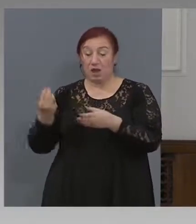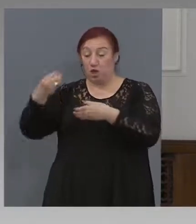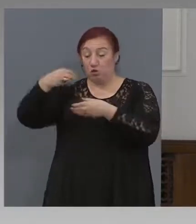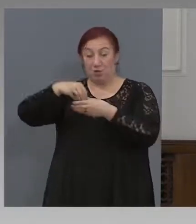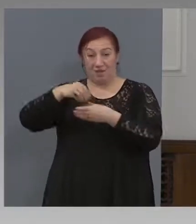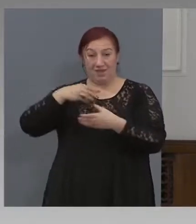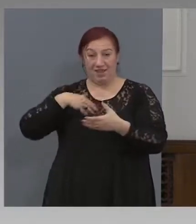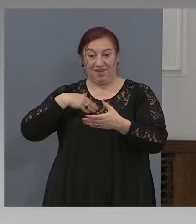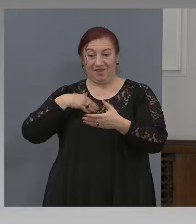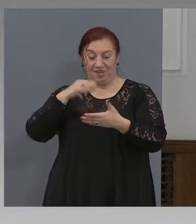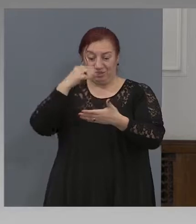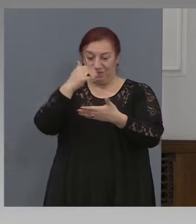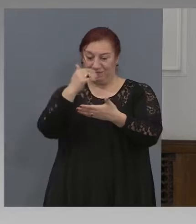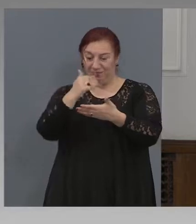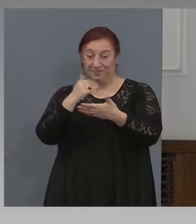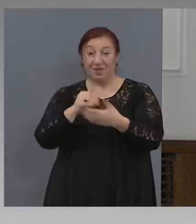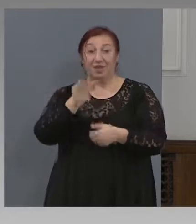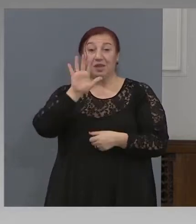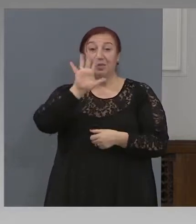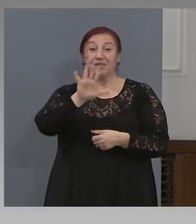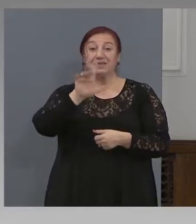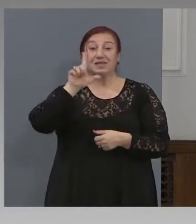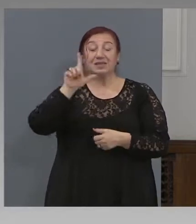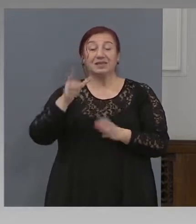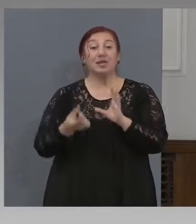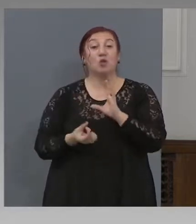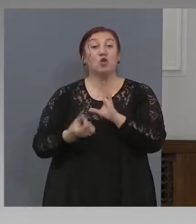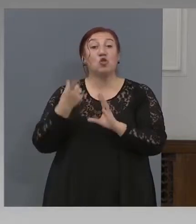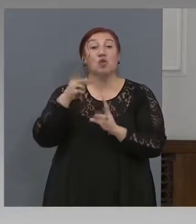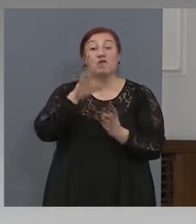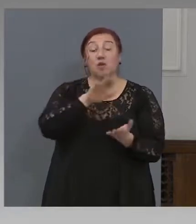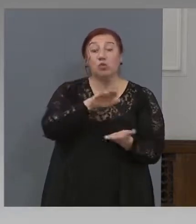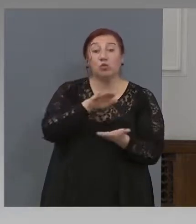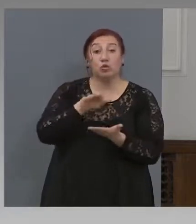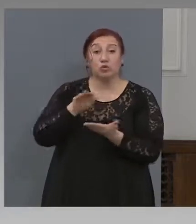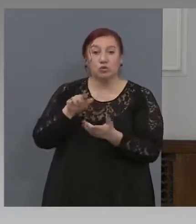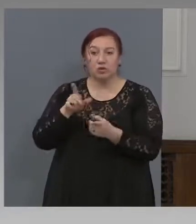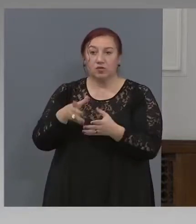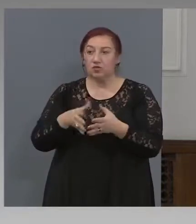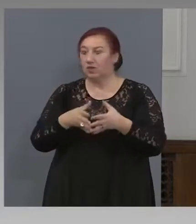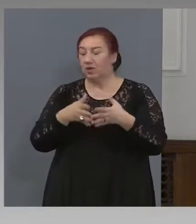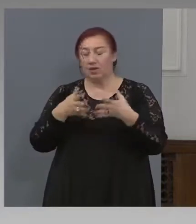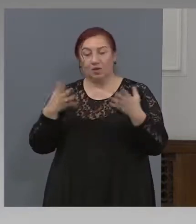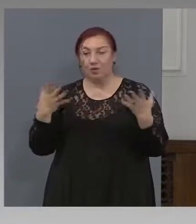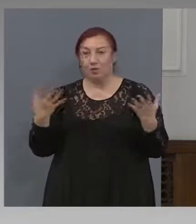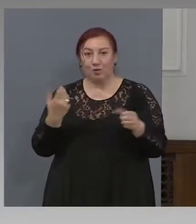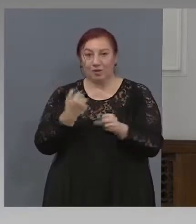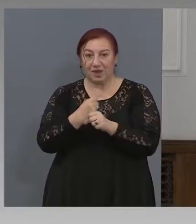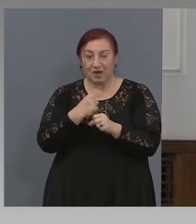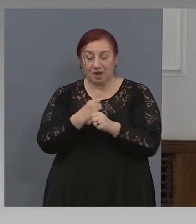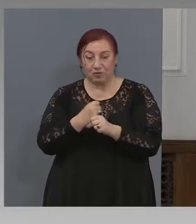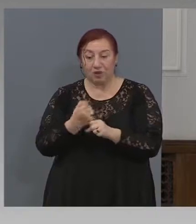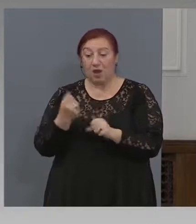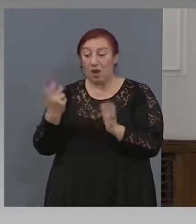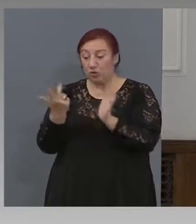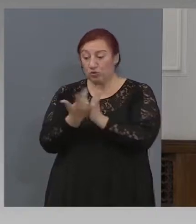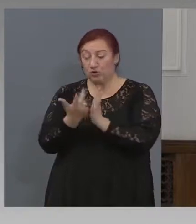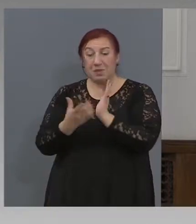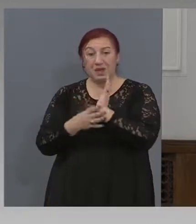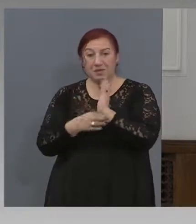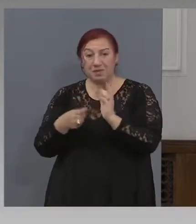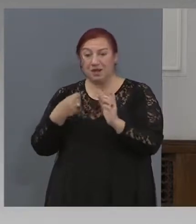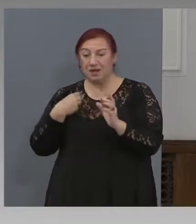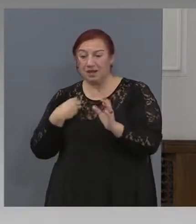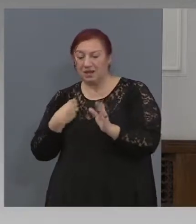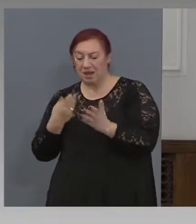асортимента си 57 нови продукта, което е огромна работа, уверявам ви, от 18 март насам да се листнат,